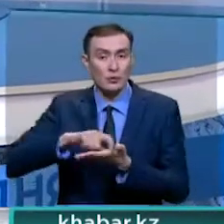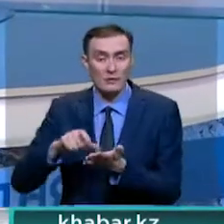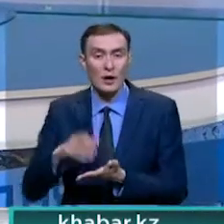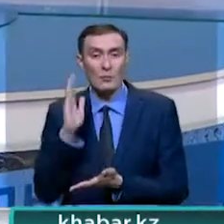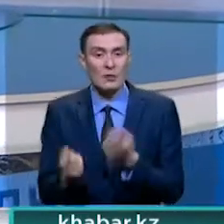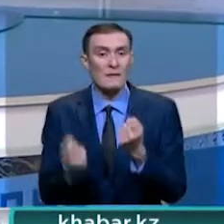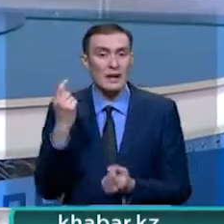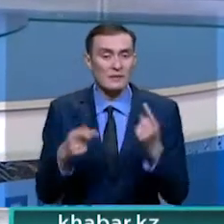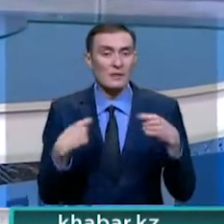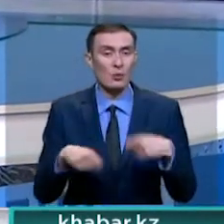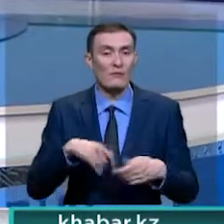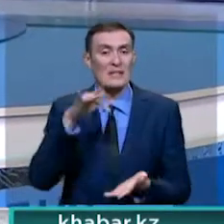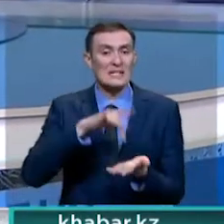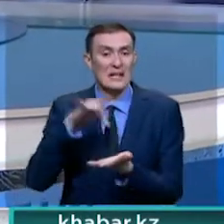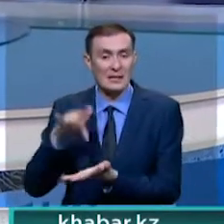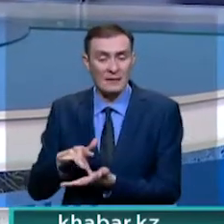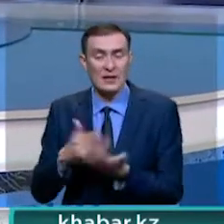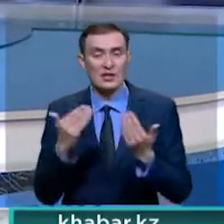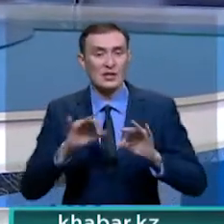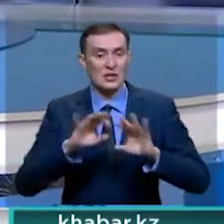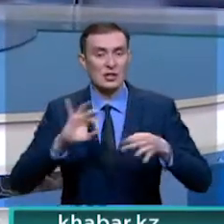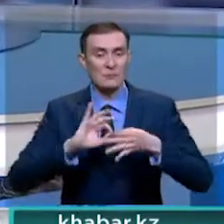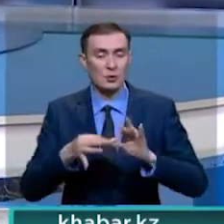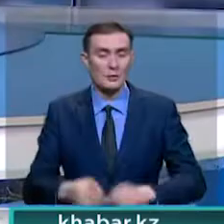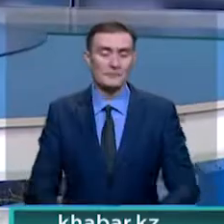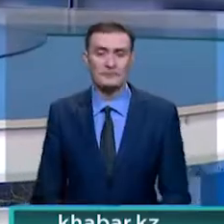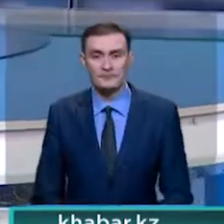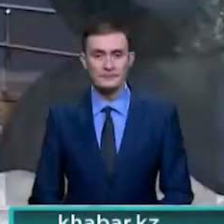они появляются и в торговых центрах. Тимур Казагулов продолжит.